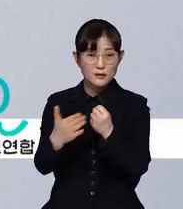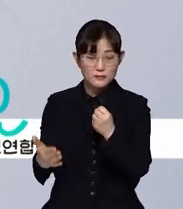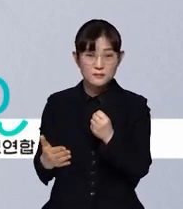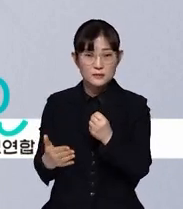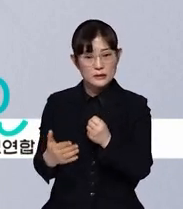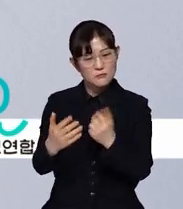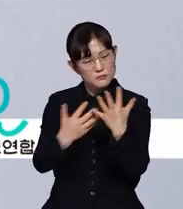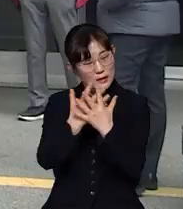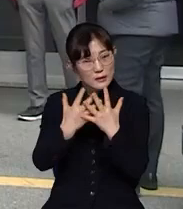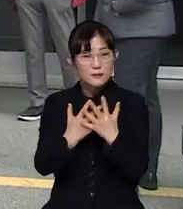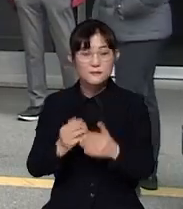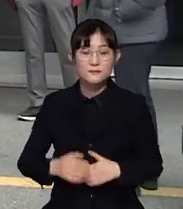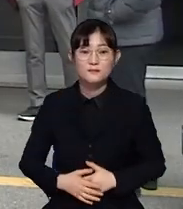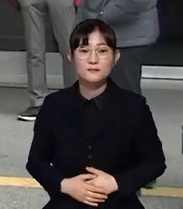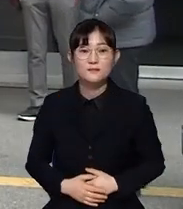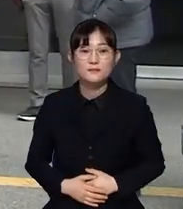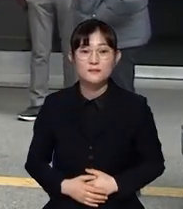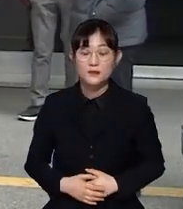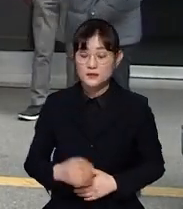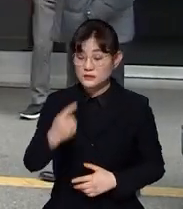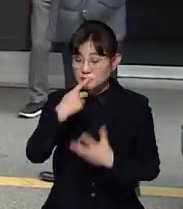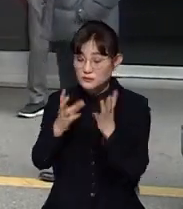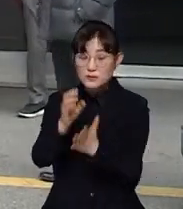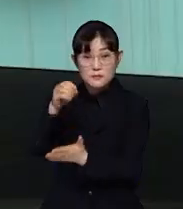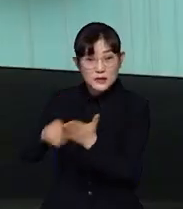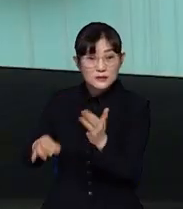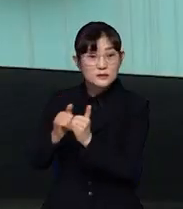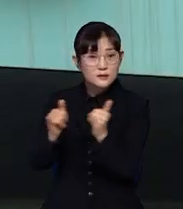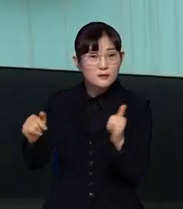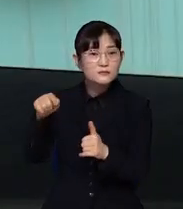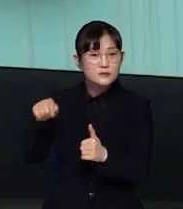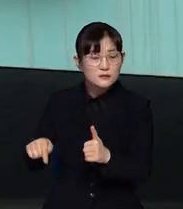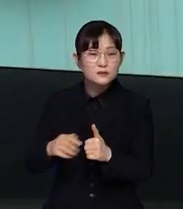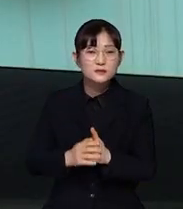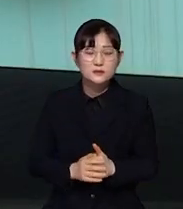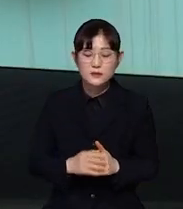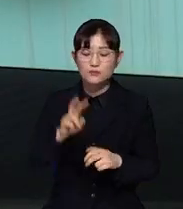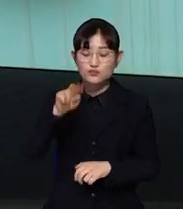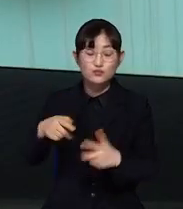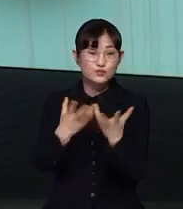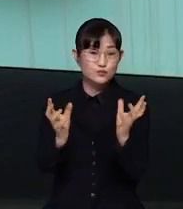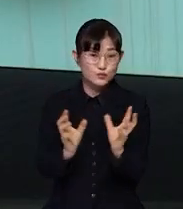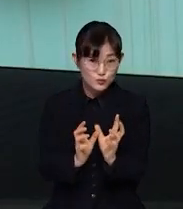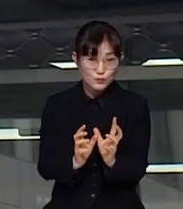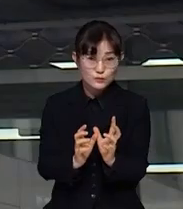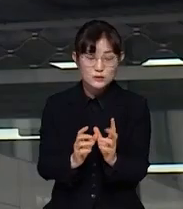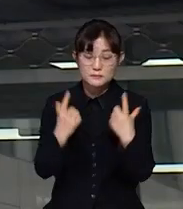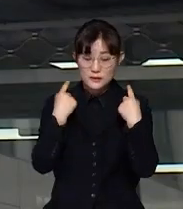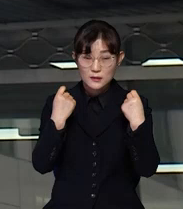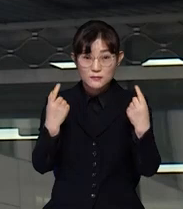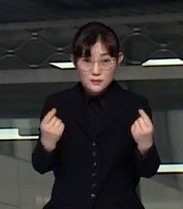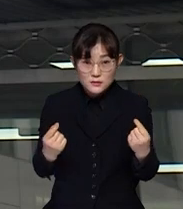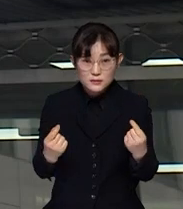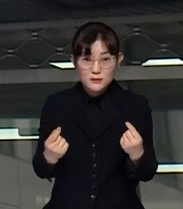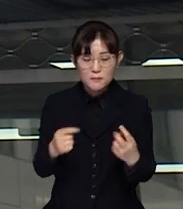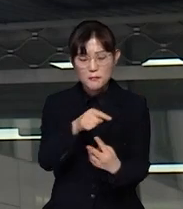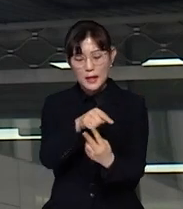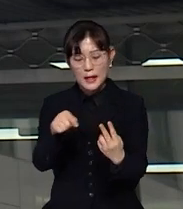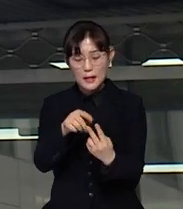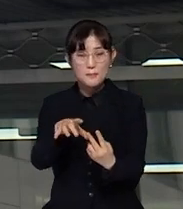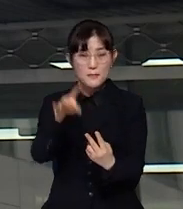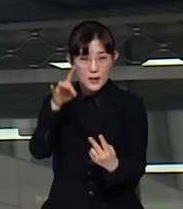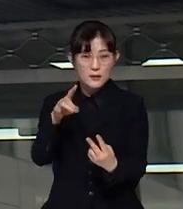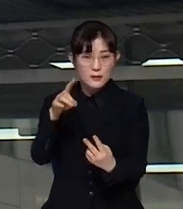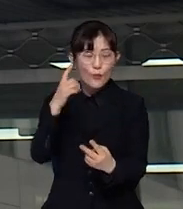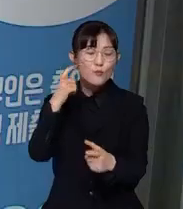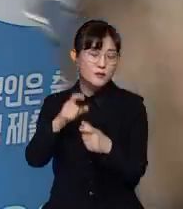밝지 않습니다. 때문에 민주당 이탈 세력은 당분간 무소속 신분을 유지하면서 다양한 선택지를 고민할